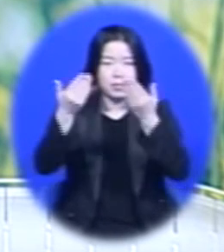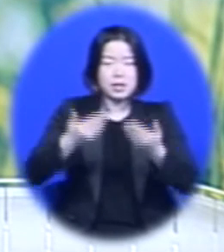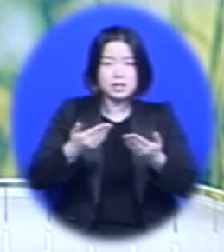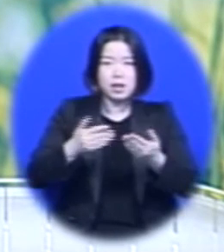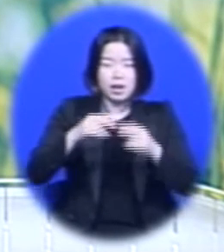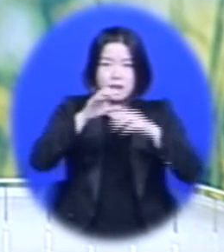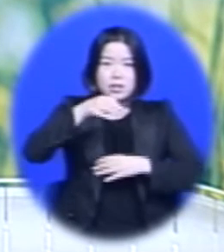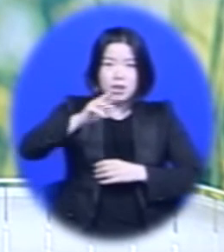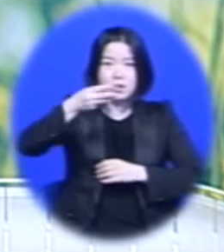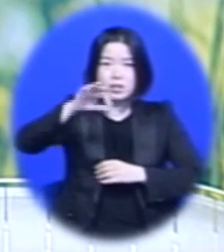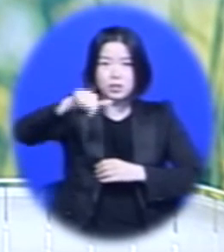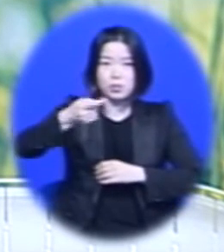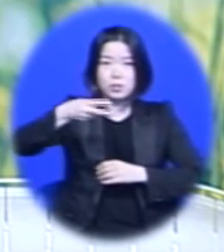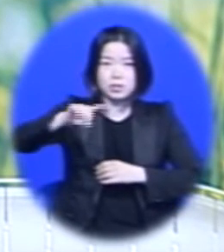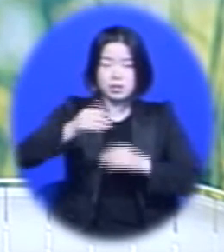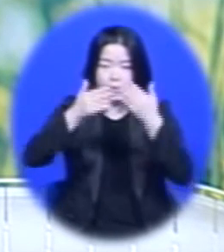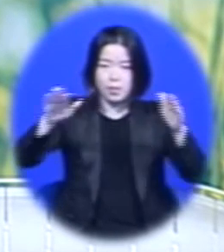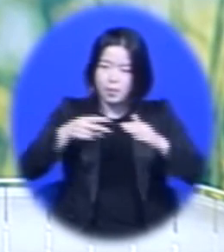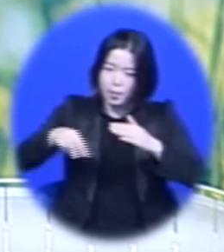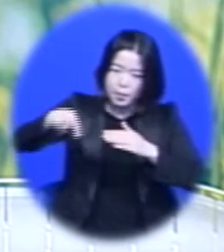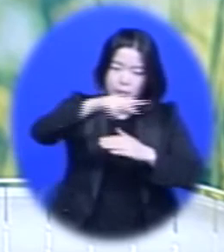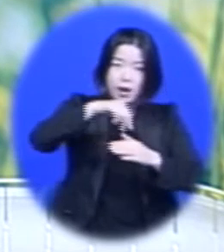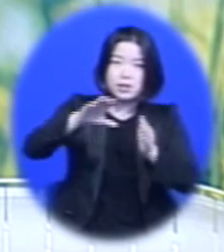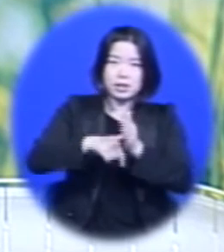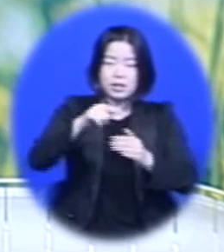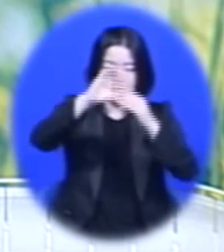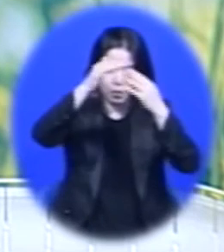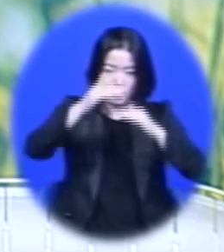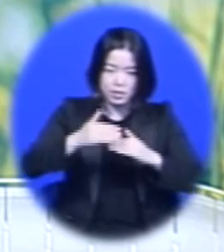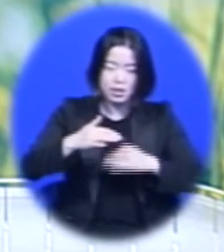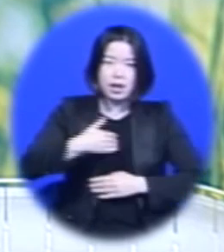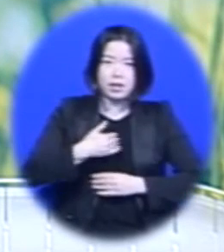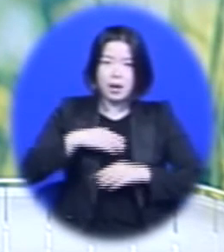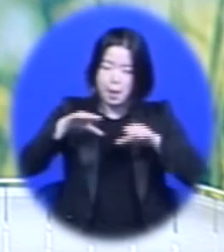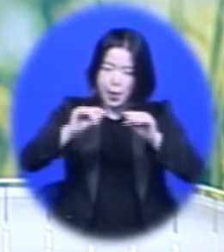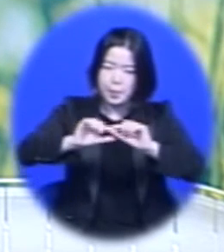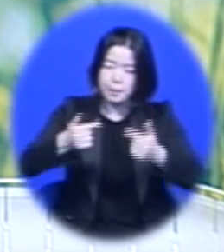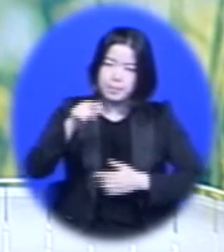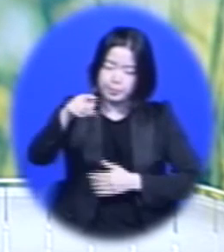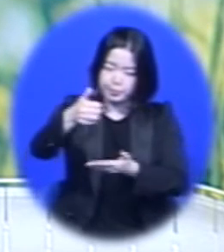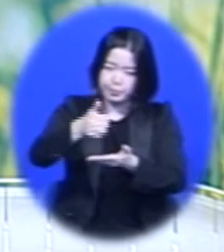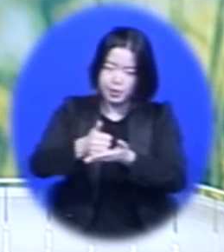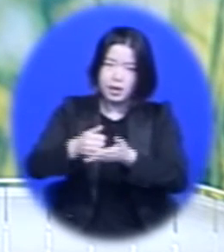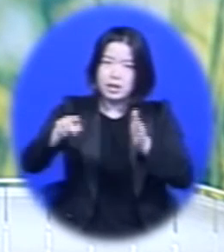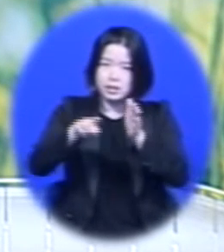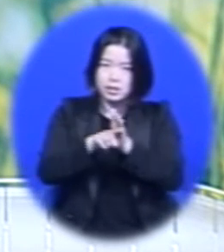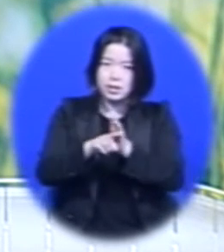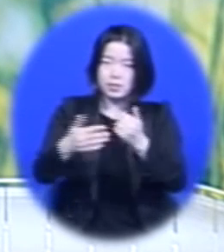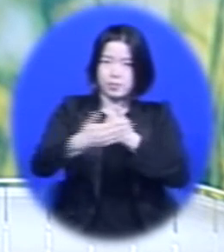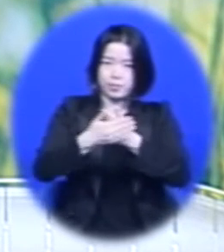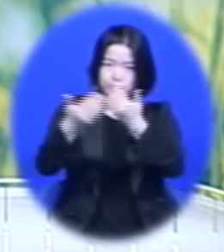때 끝까지 믿음으로 돌아야 했던 것처럼 이 과정에서도 주님은 제게 멈추지 않는 그분께 대한 신뢰를